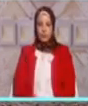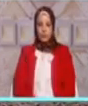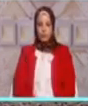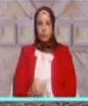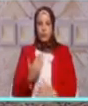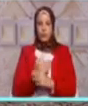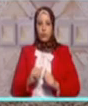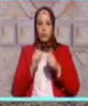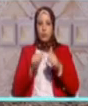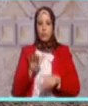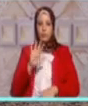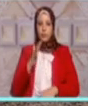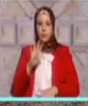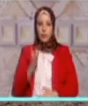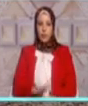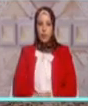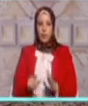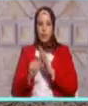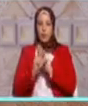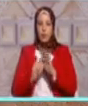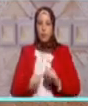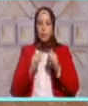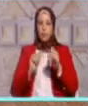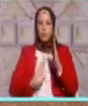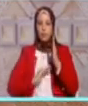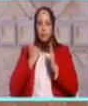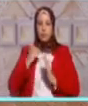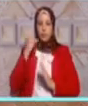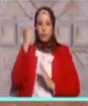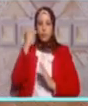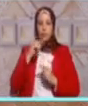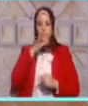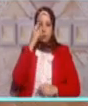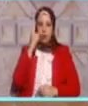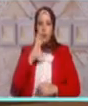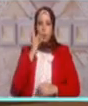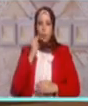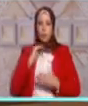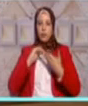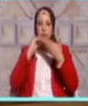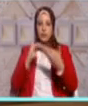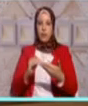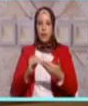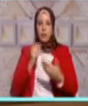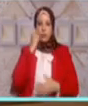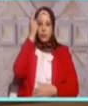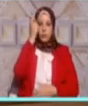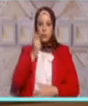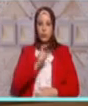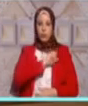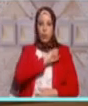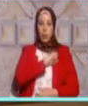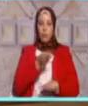ده. على ما أعتقد أن في المرحلة القادمة الحقيقة نحن في احتياج مش بس لكل طالب، لا لكل مواطن مصري، أن